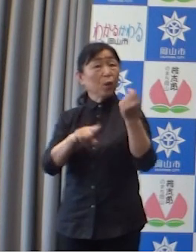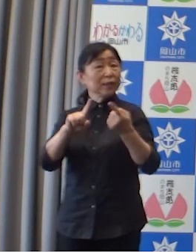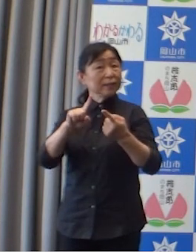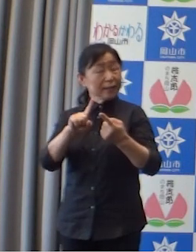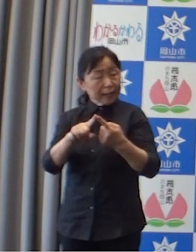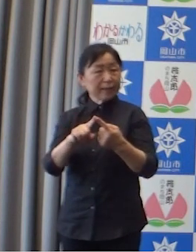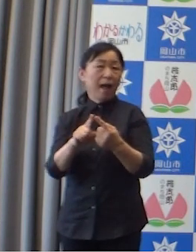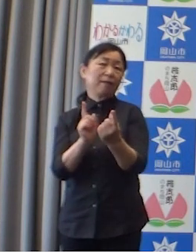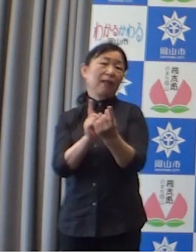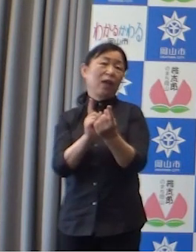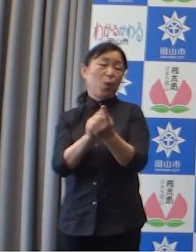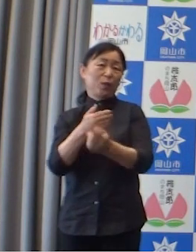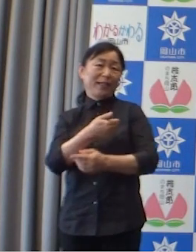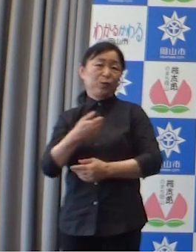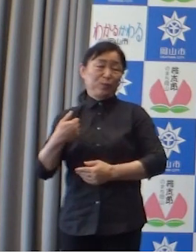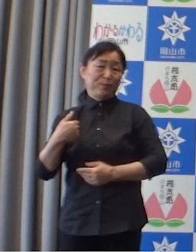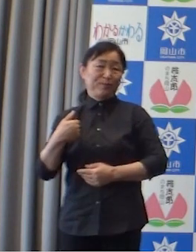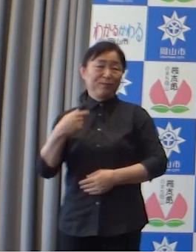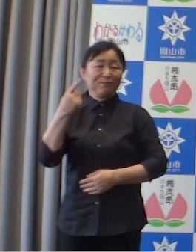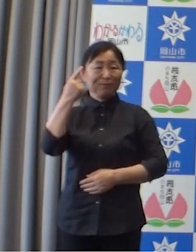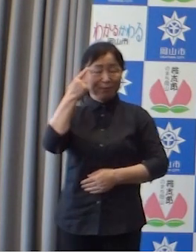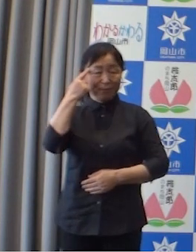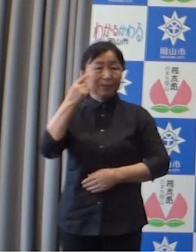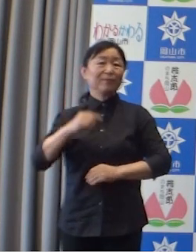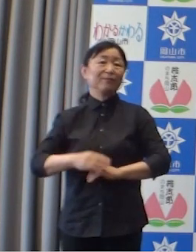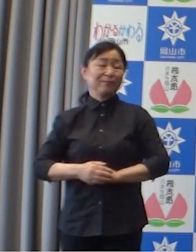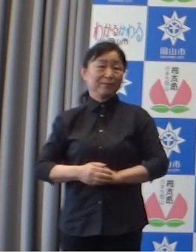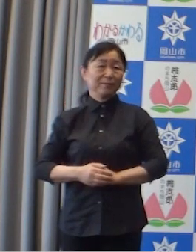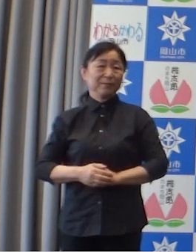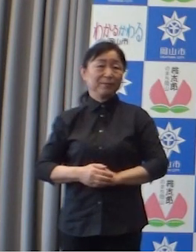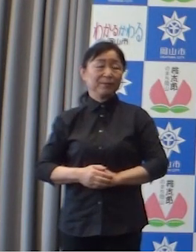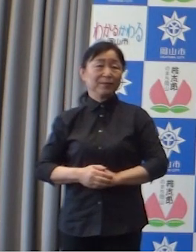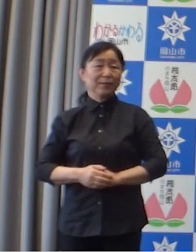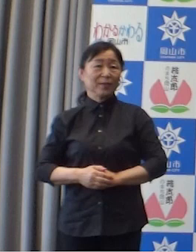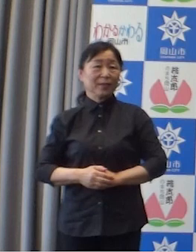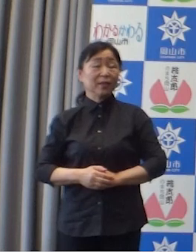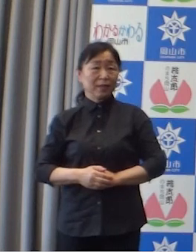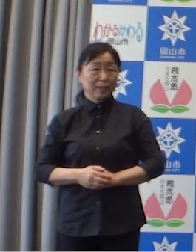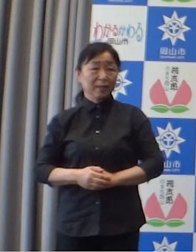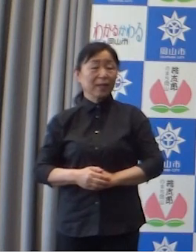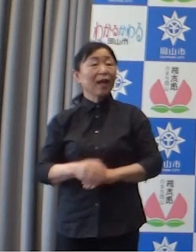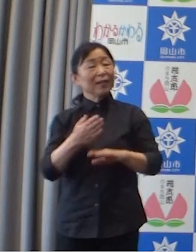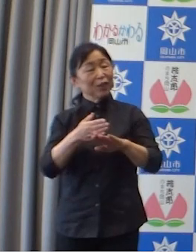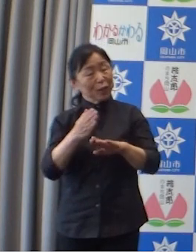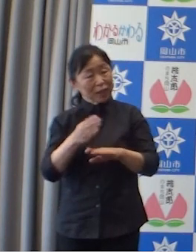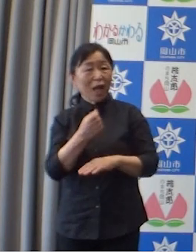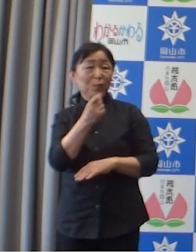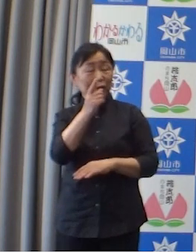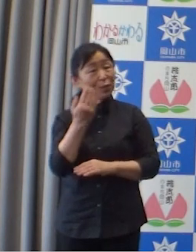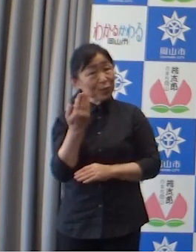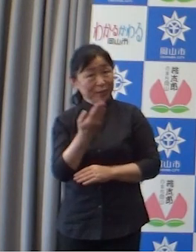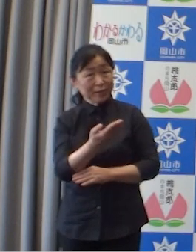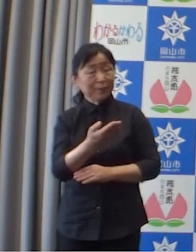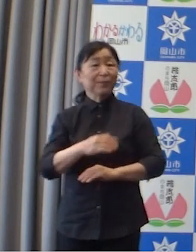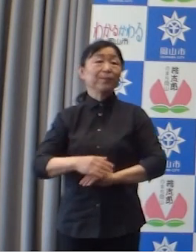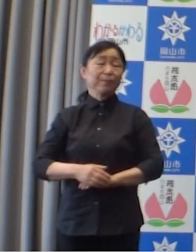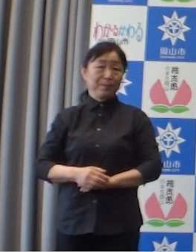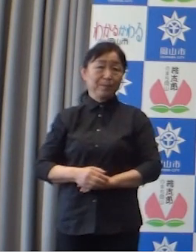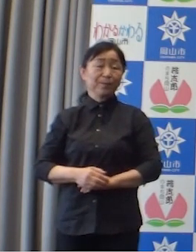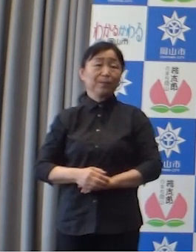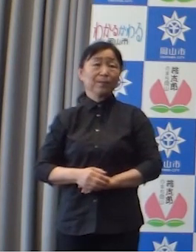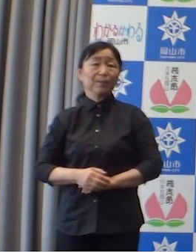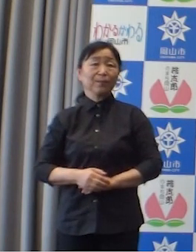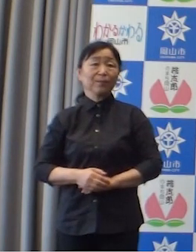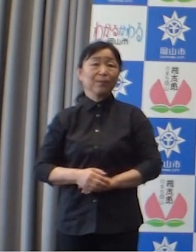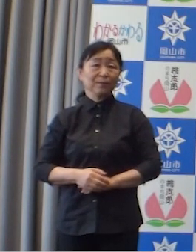応ができるだろうというように思ってます。 ありがとうございます、 はい。 あと1点ちょっとお伺いしたいんですけれども、はい、もし分か